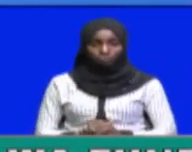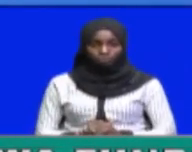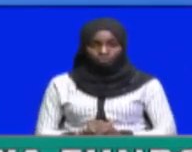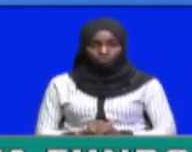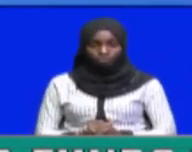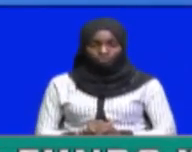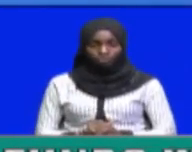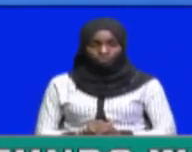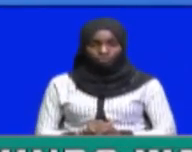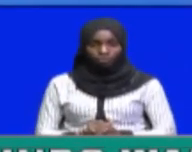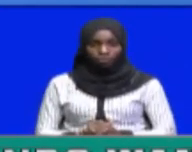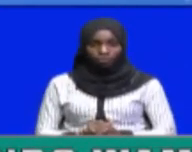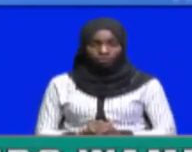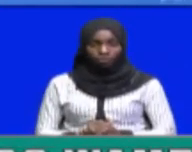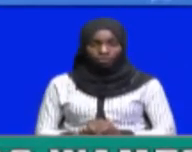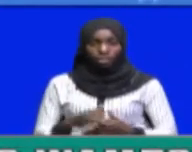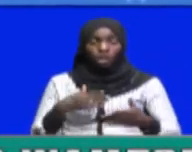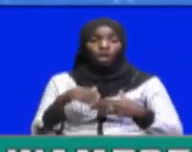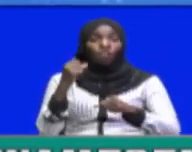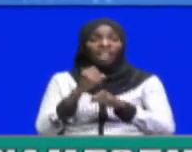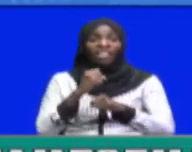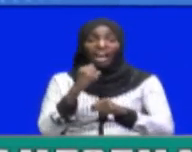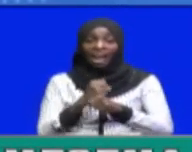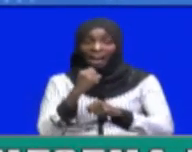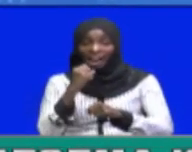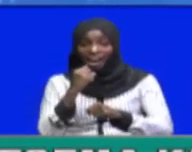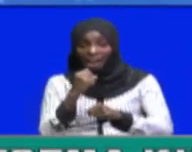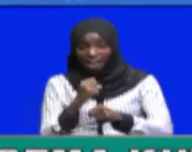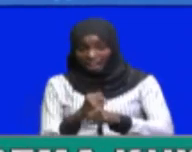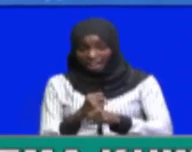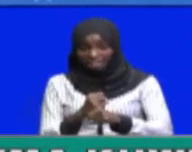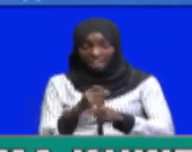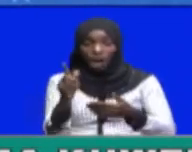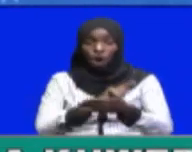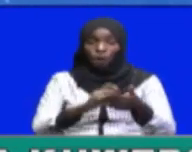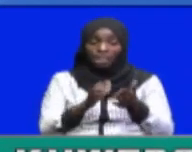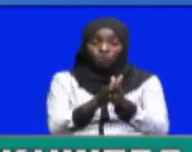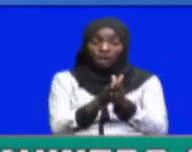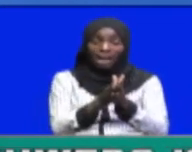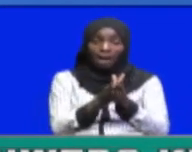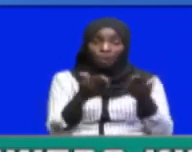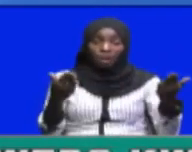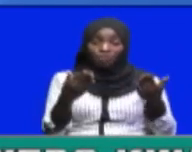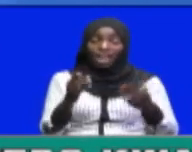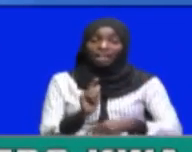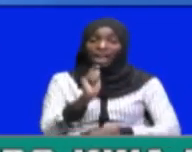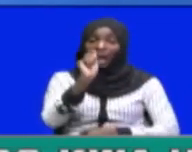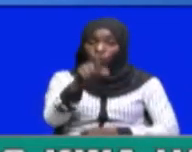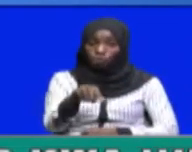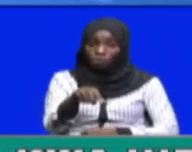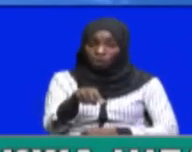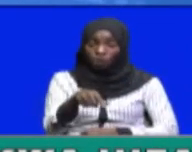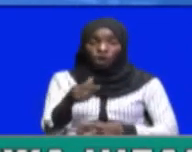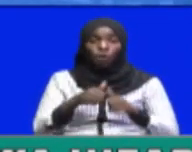Watendaji wanaosimamia uandikishaji na uhakiki wa taarifa za wapiga kura wameahidi kusimamia vyema majukumu